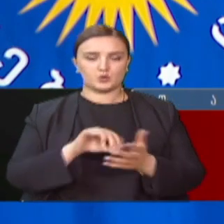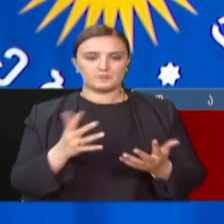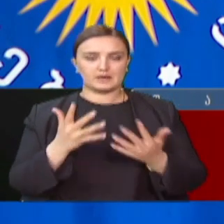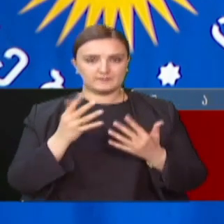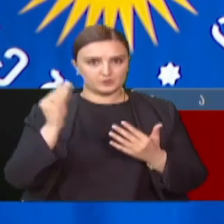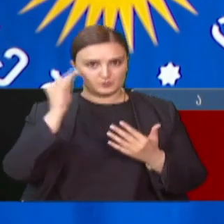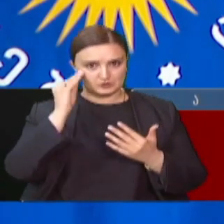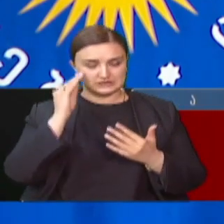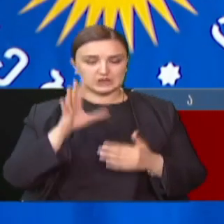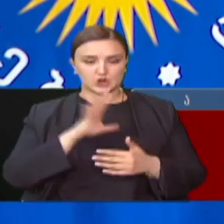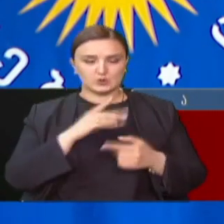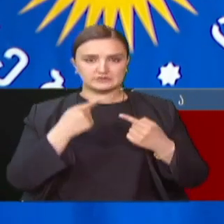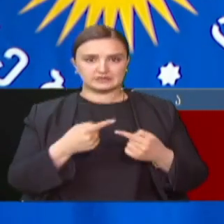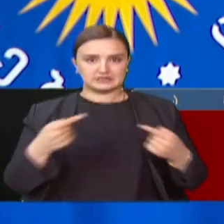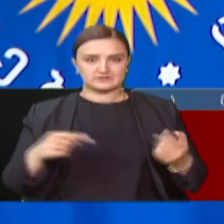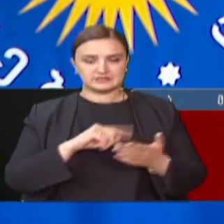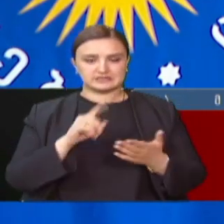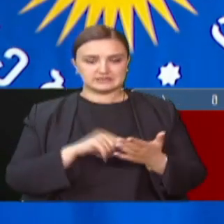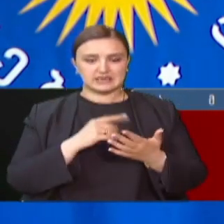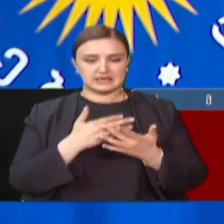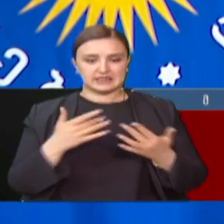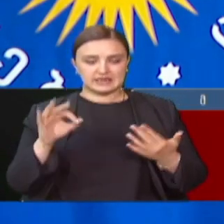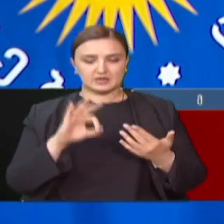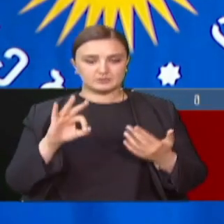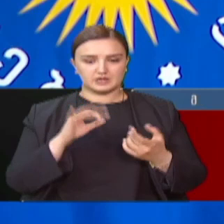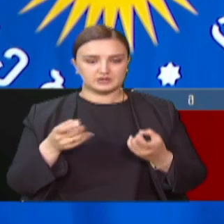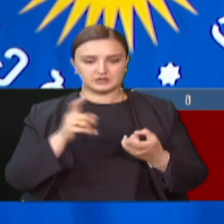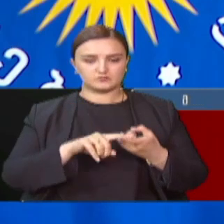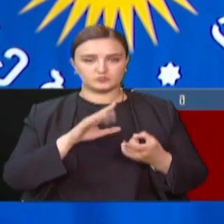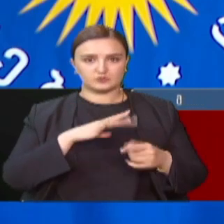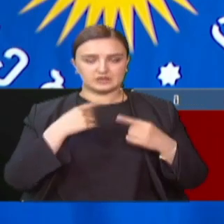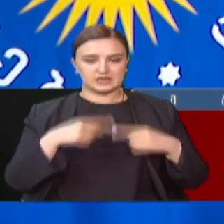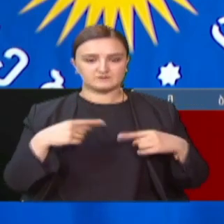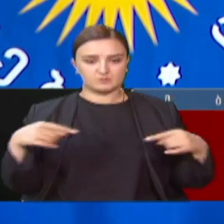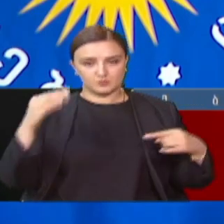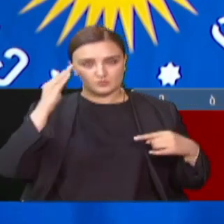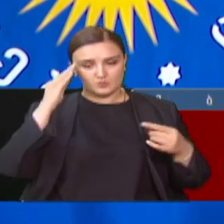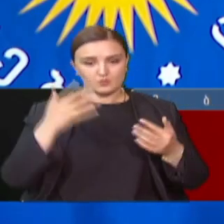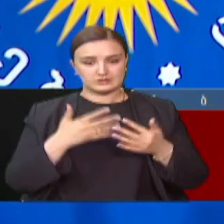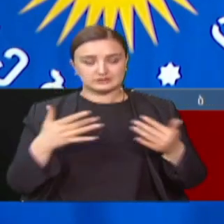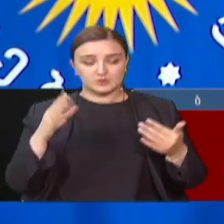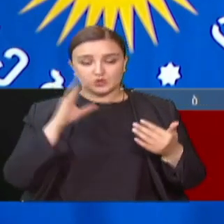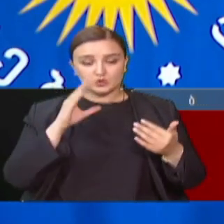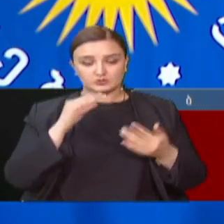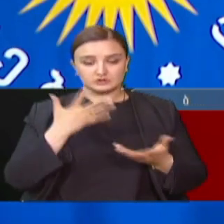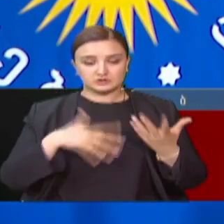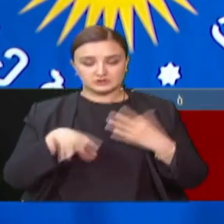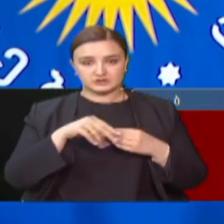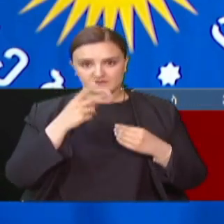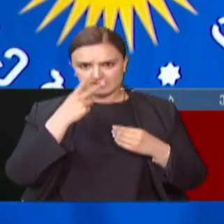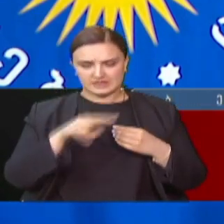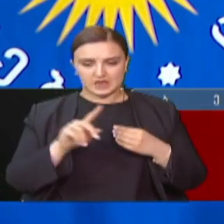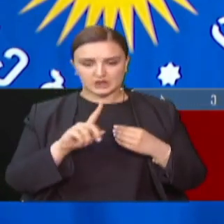ცხადი პოზიცია. იყო სხვა საკითხებიც, რომელთან დაკავშირებითაც ჩვენ ჰქონდა განსხვავებული მოსაზრებები, მაგრამ როდესაც ჩვენ ვნახეთ,